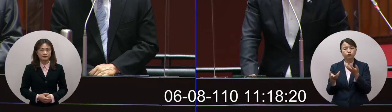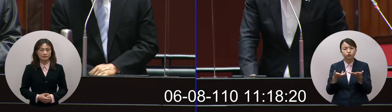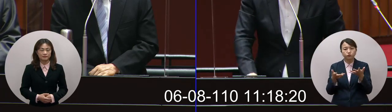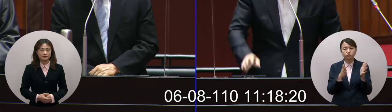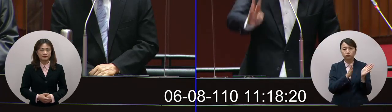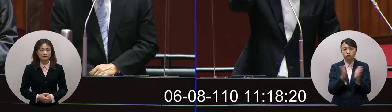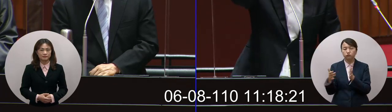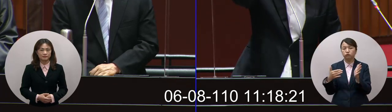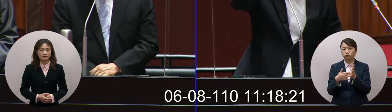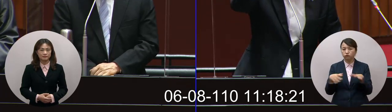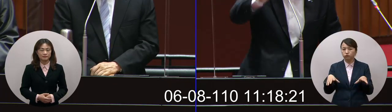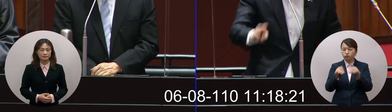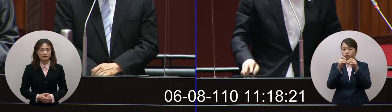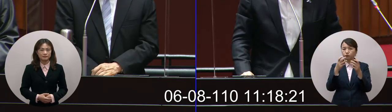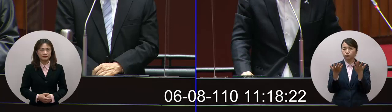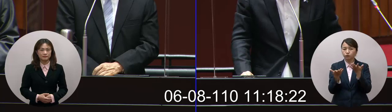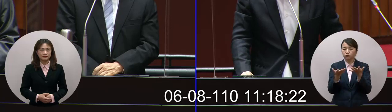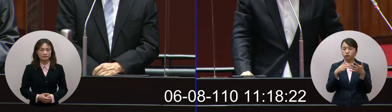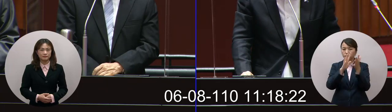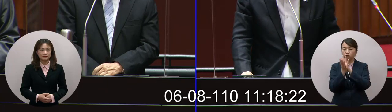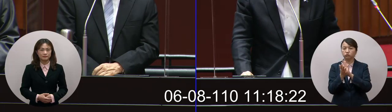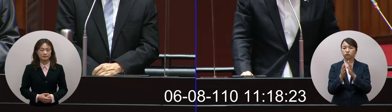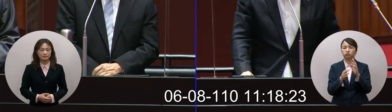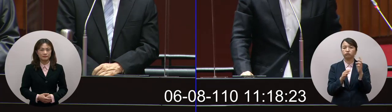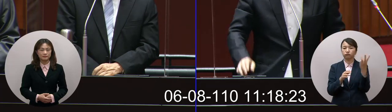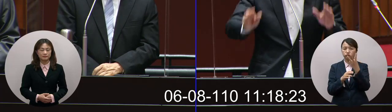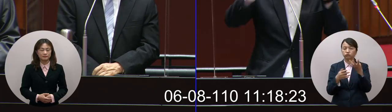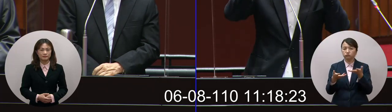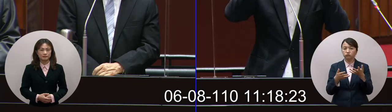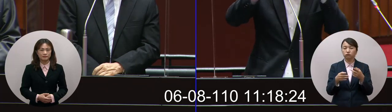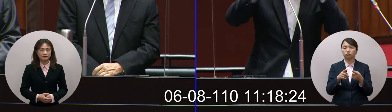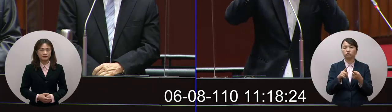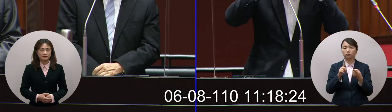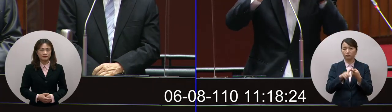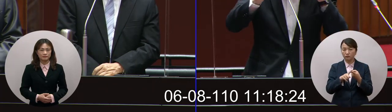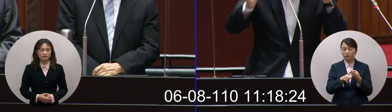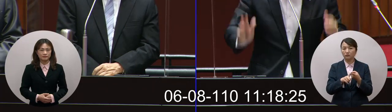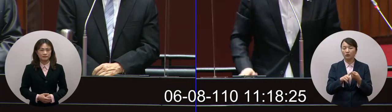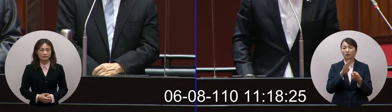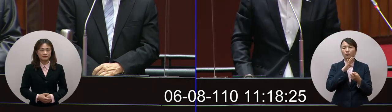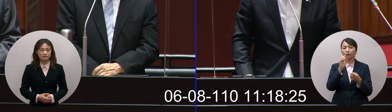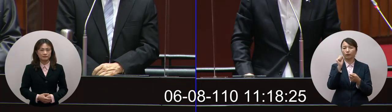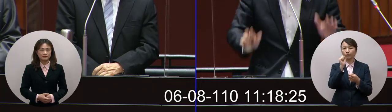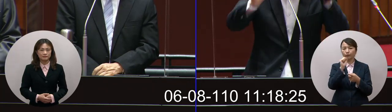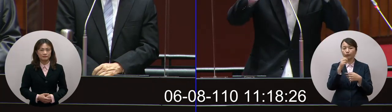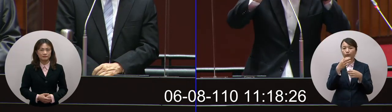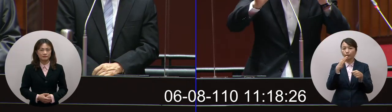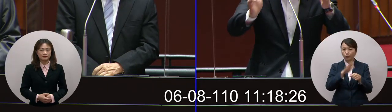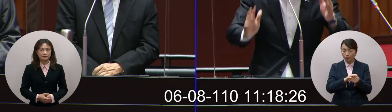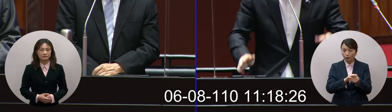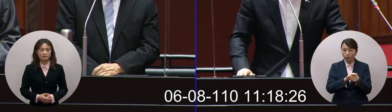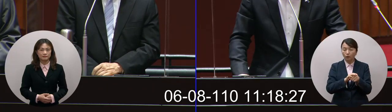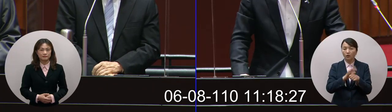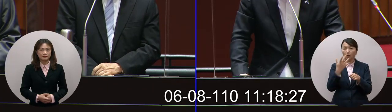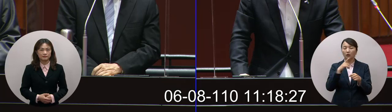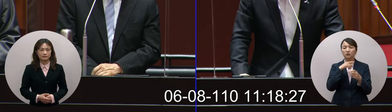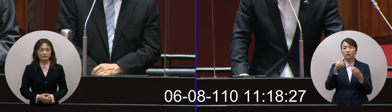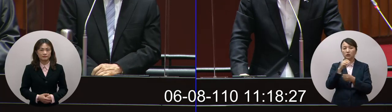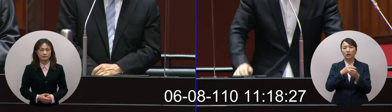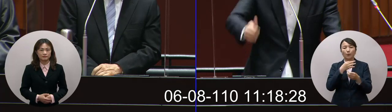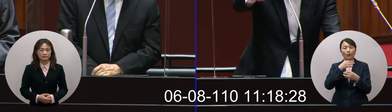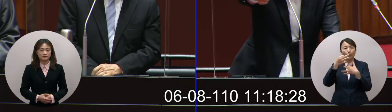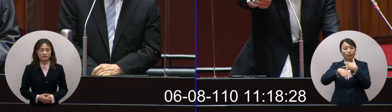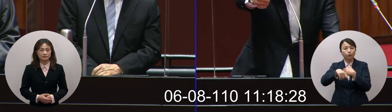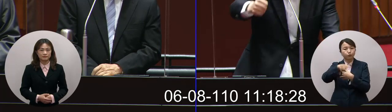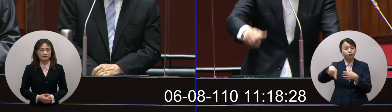整理一下，约略有这三个电项，应该啊，我们不应该补发，但是我们纾困也不应遗